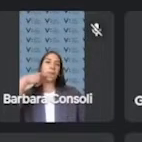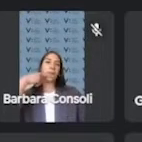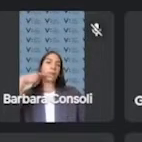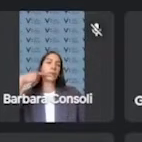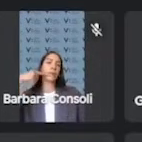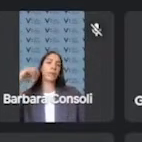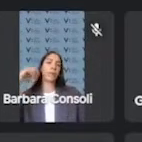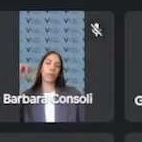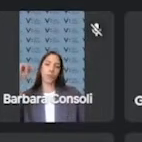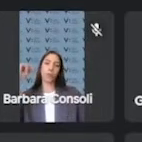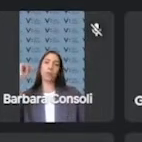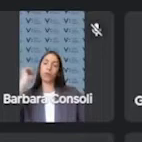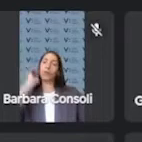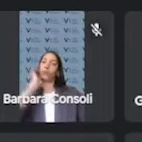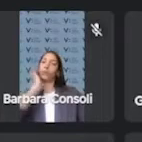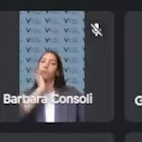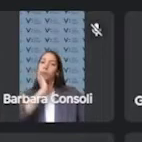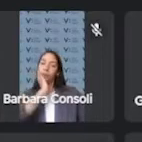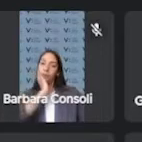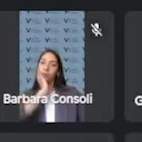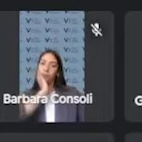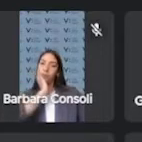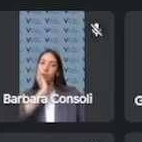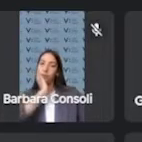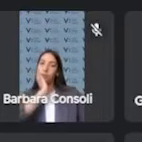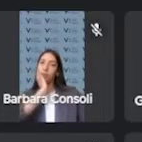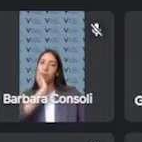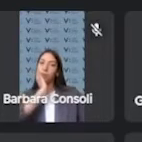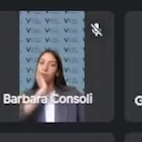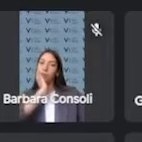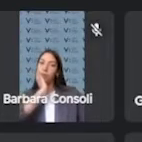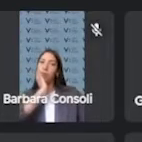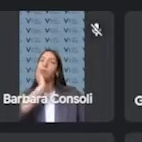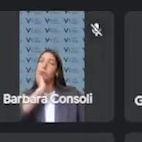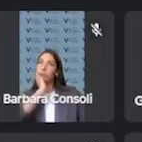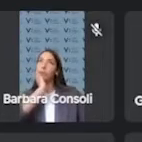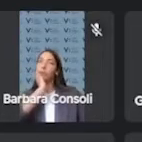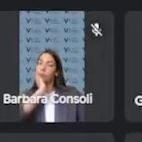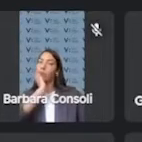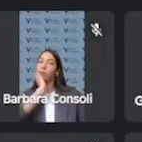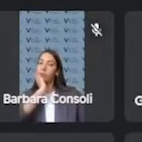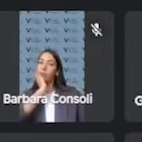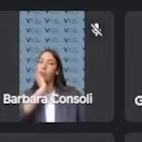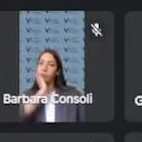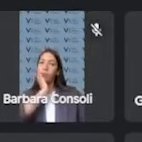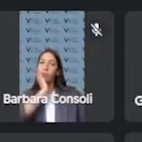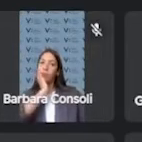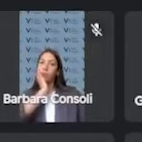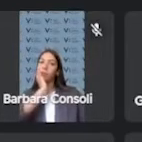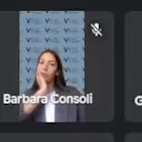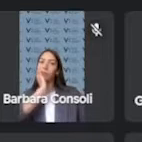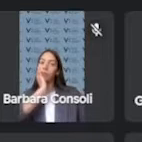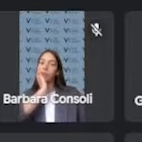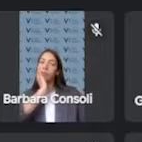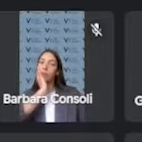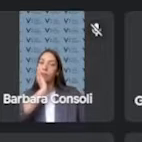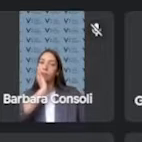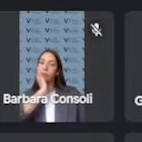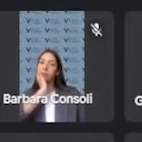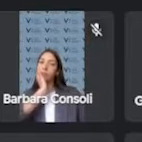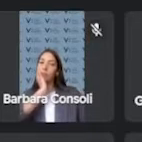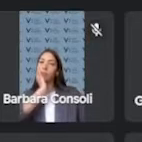un altro e visitare anche Palazzo Melzi. Quindi magari